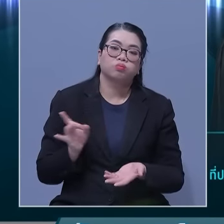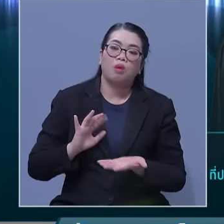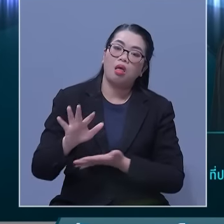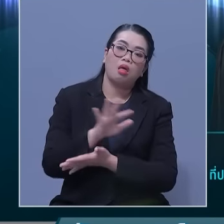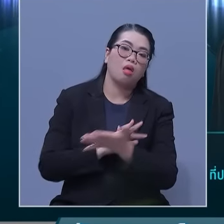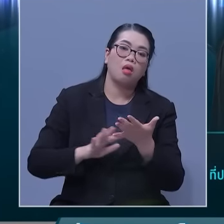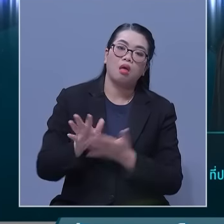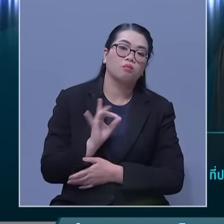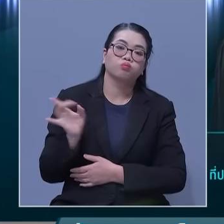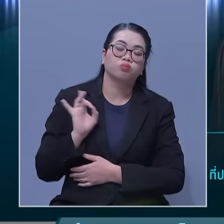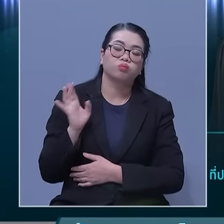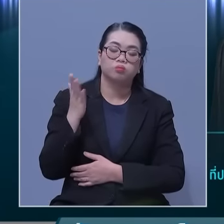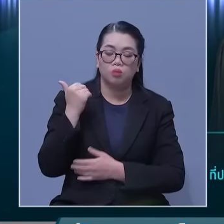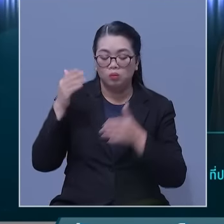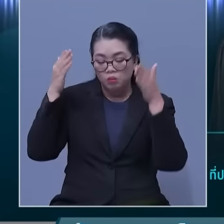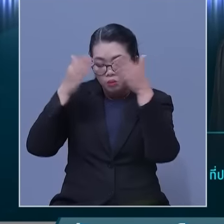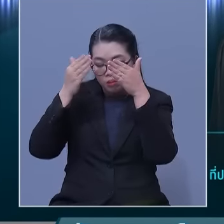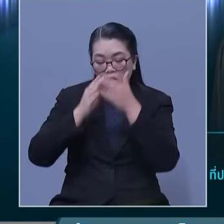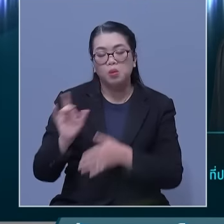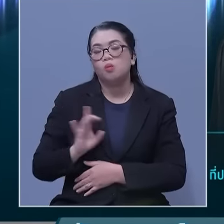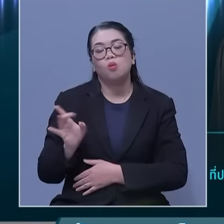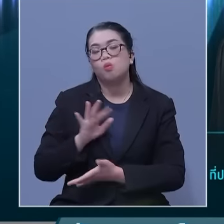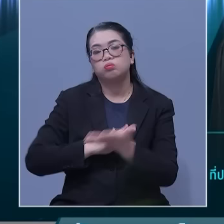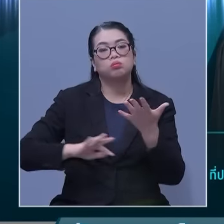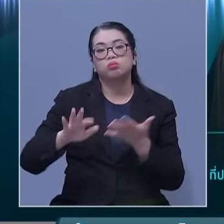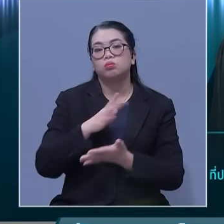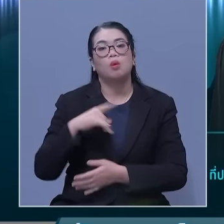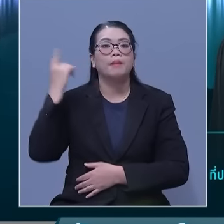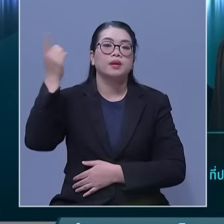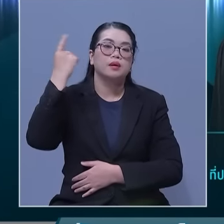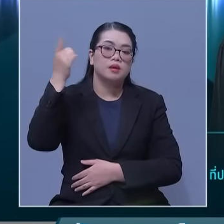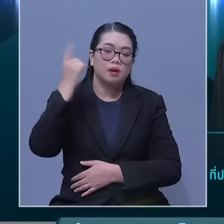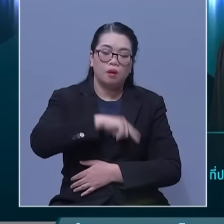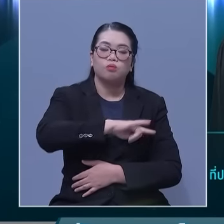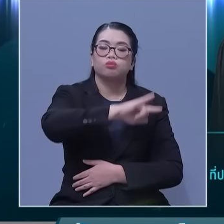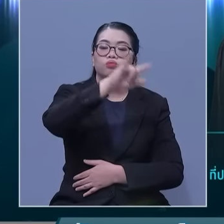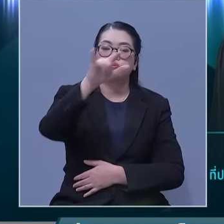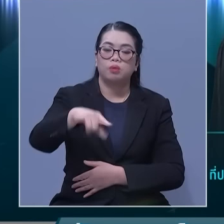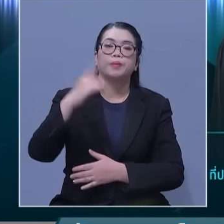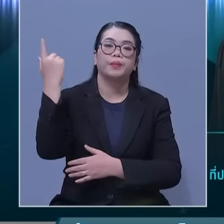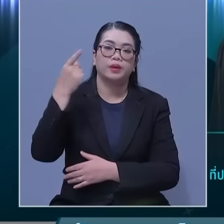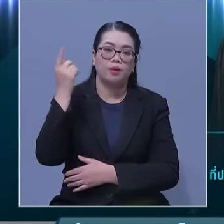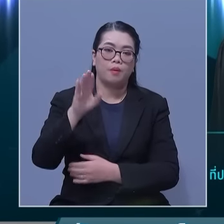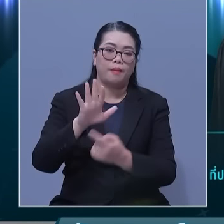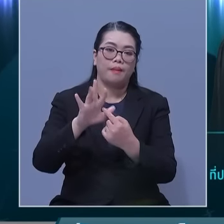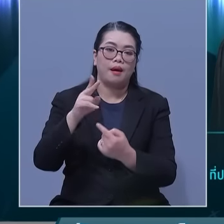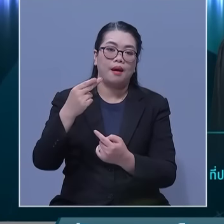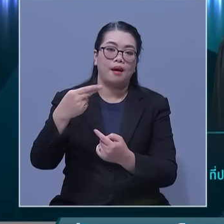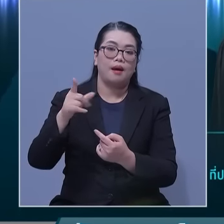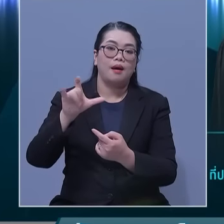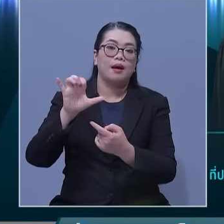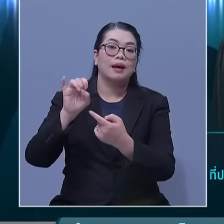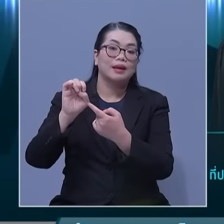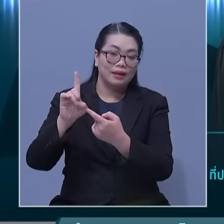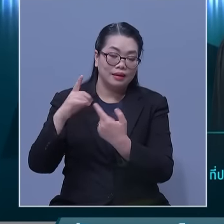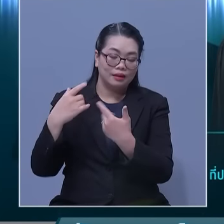ถือว่าปลอดภัยแล้วครับถือว่าปลอดภัยะแล้วก็เลยถึงไปเที่ยวที่บาลีไครับตนี้อครับครับแล้วๆเ่อ